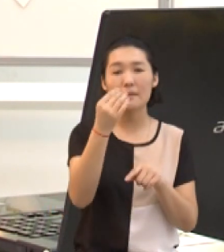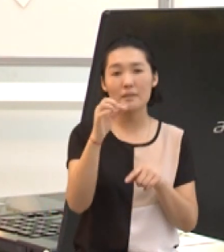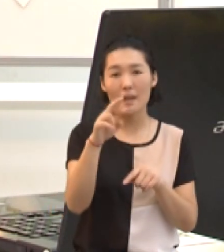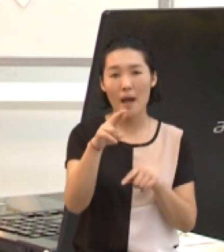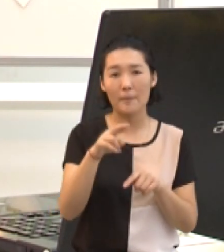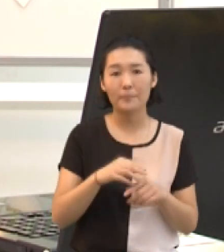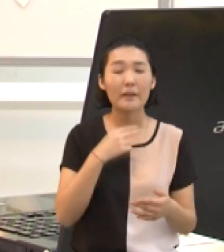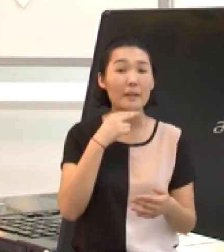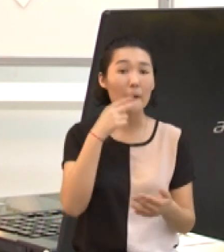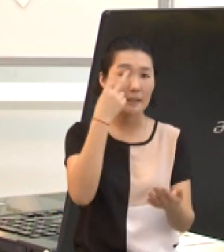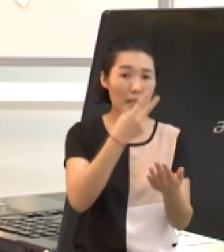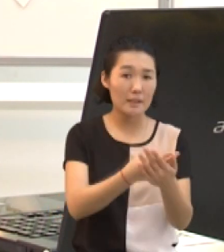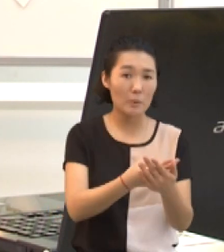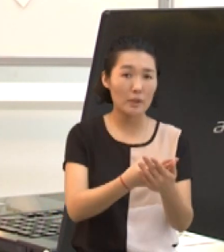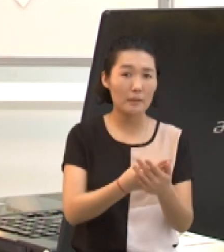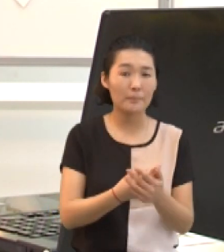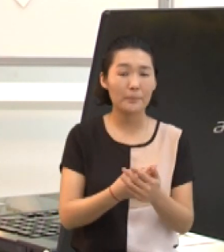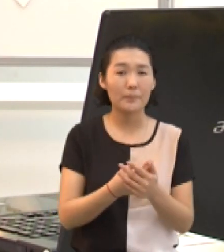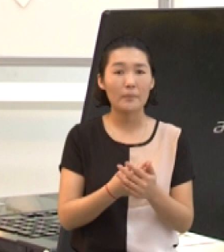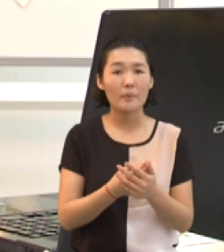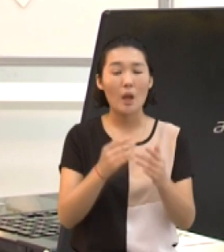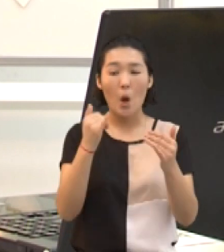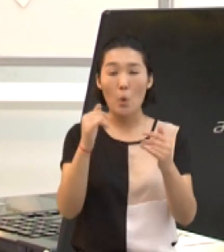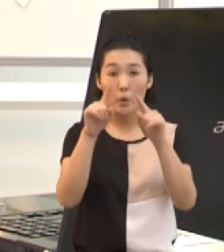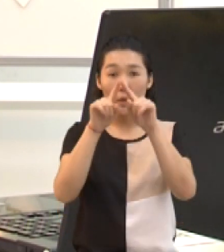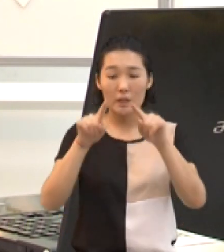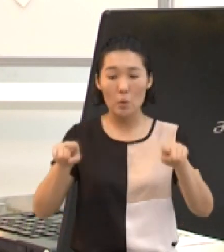Внимательно смотрим. У треугольника